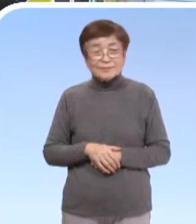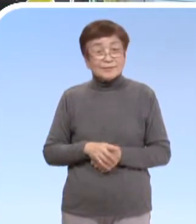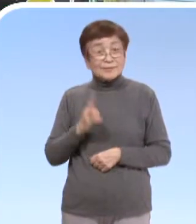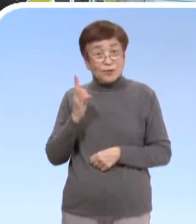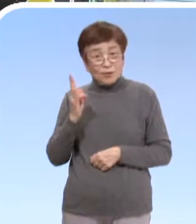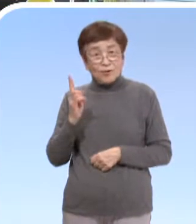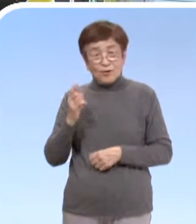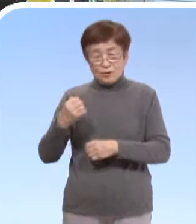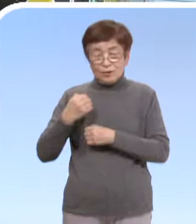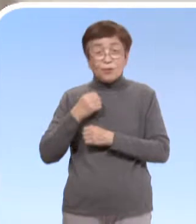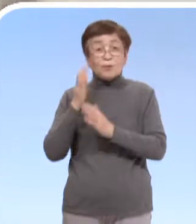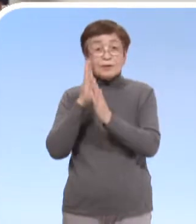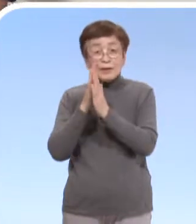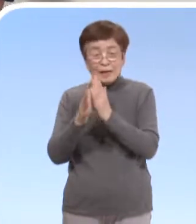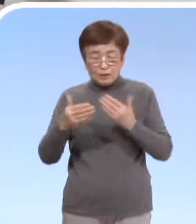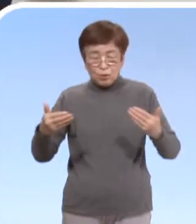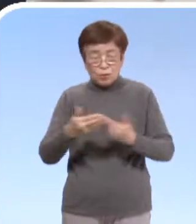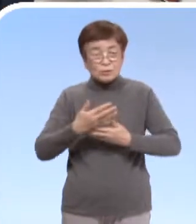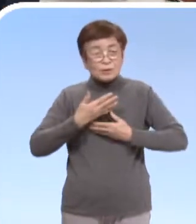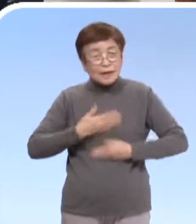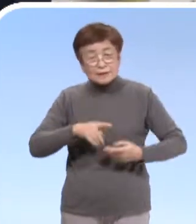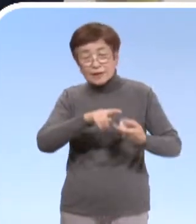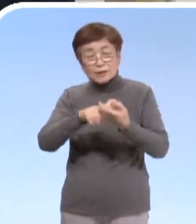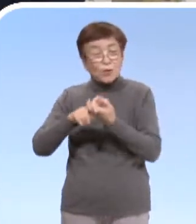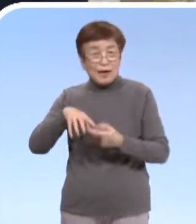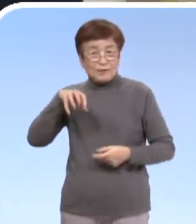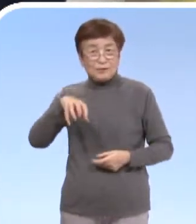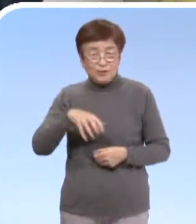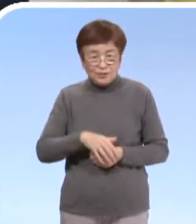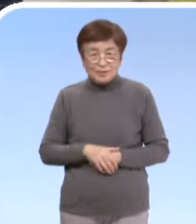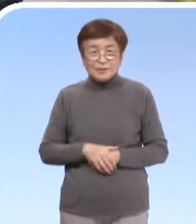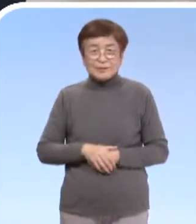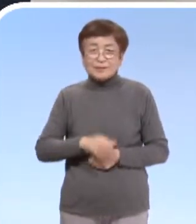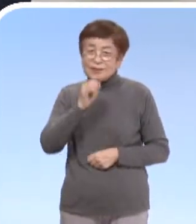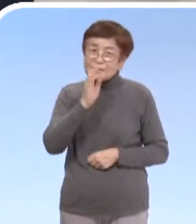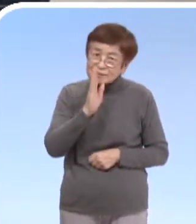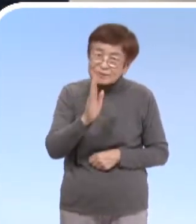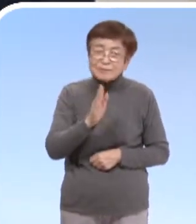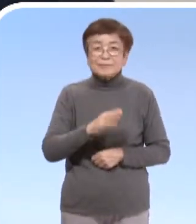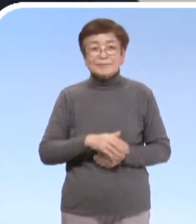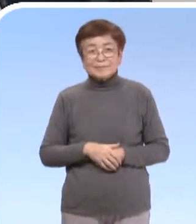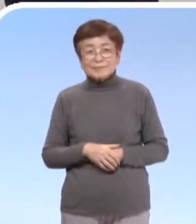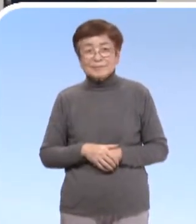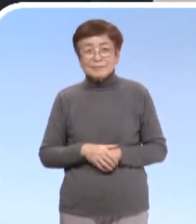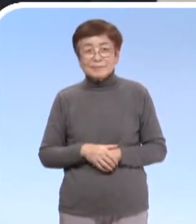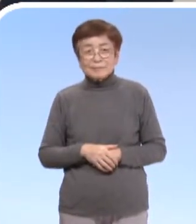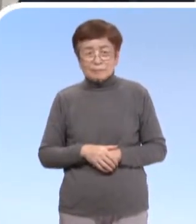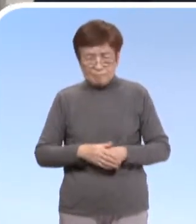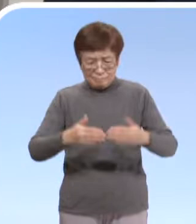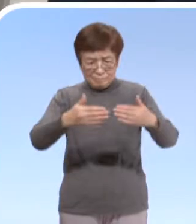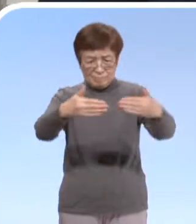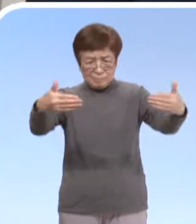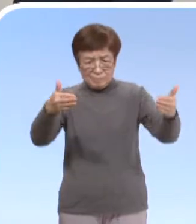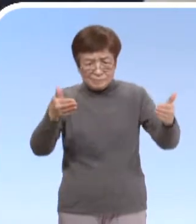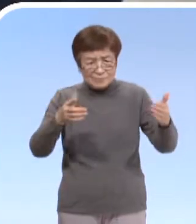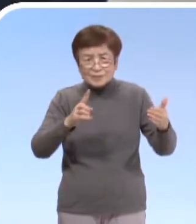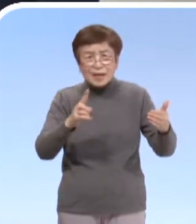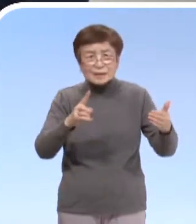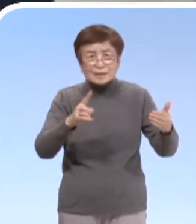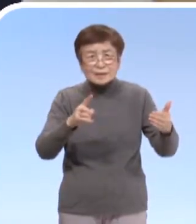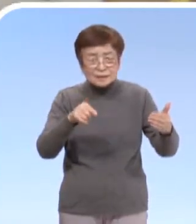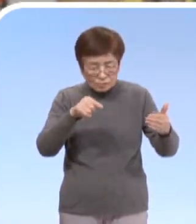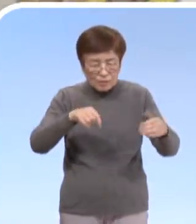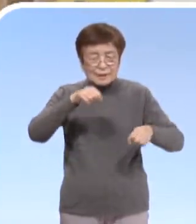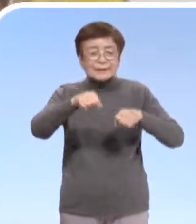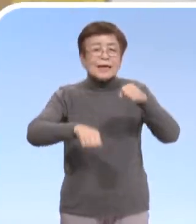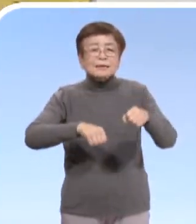う。やってきたのは兵庫県交通安全協会。 こんにちは、 よろしくお願いします。 お願いします。 これですか、これ何ですか、これ